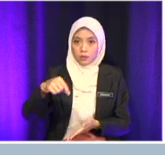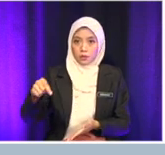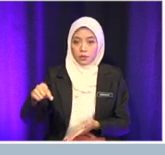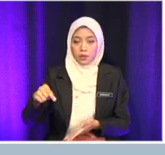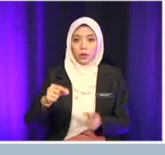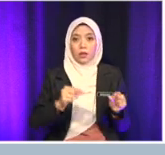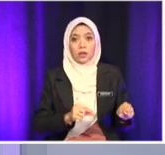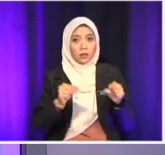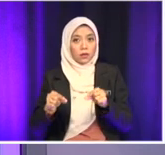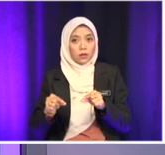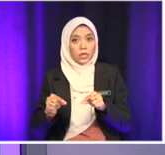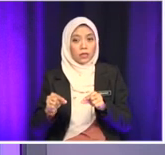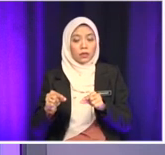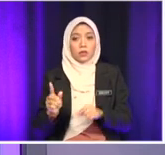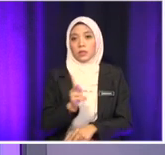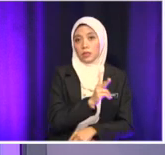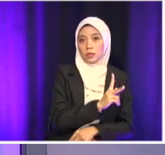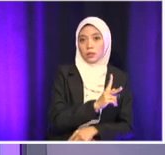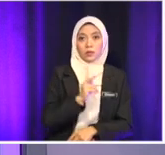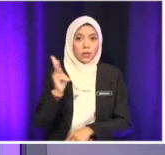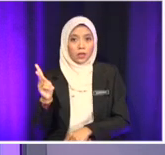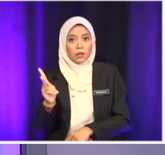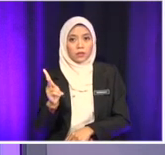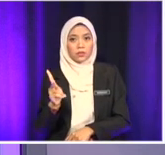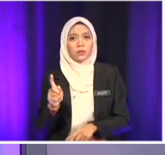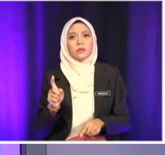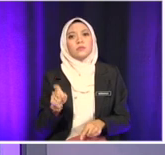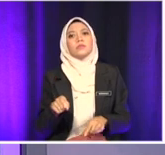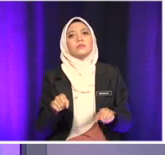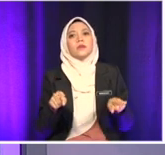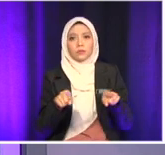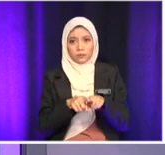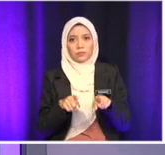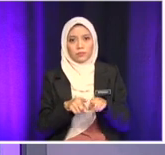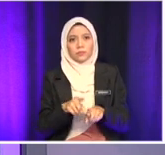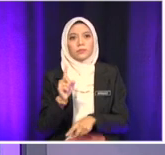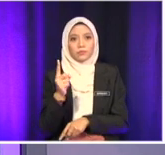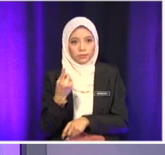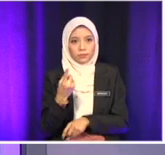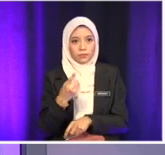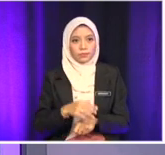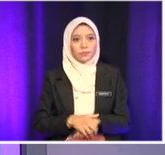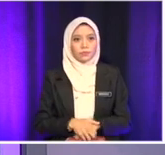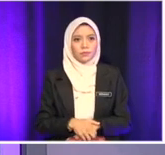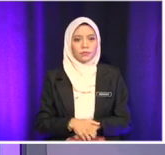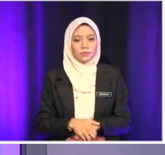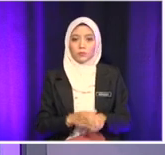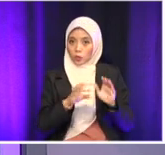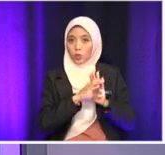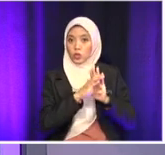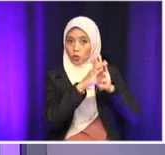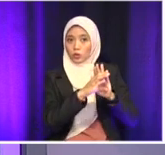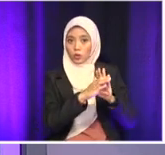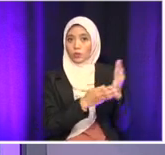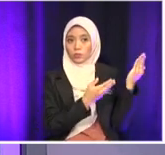atas bawah kedudukannya sama tetapi kalau pantulan benda ini akan terbalik contoh yang